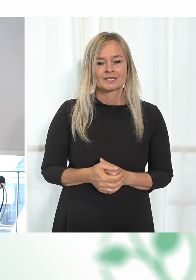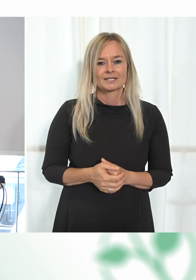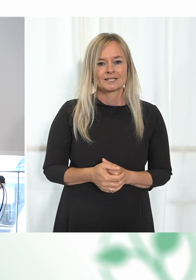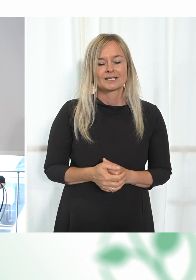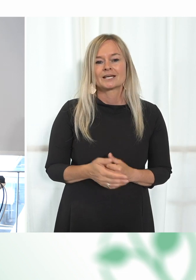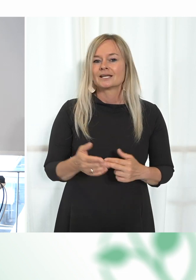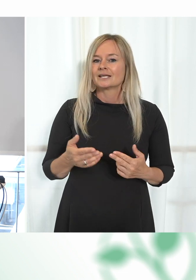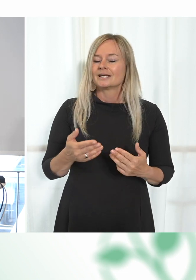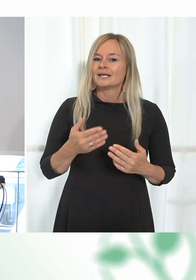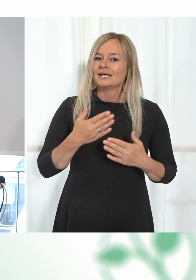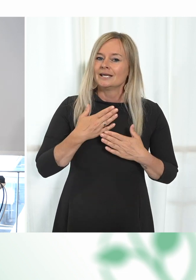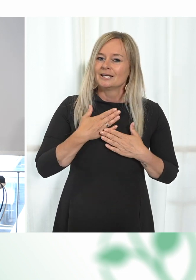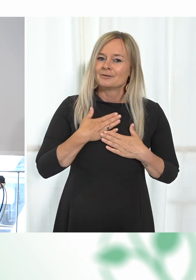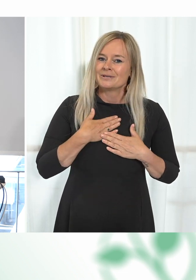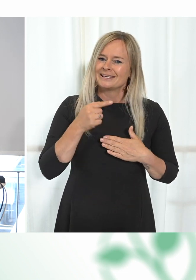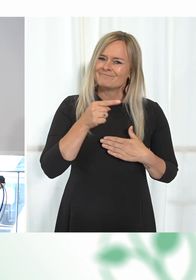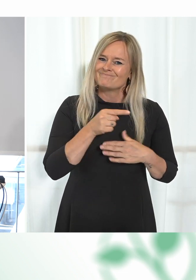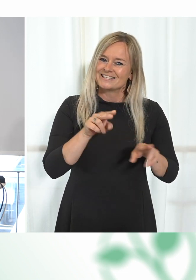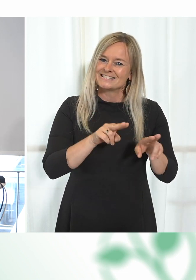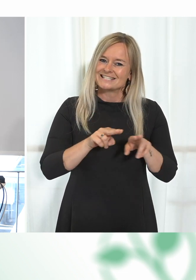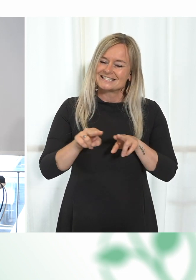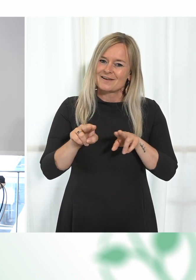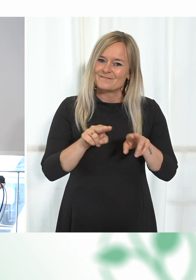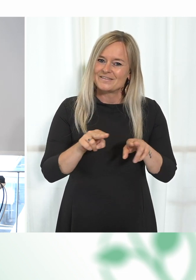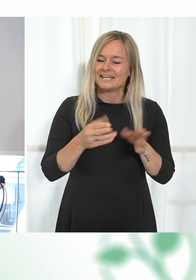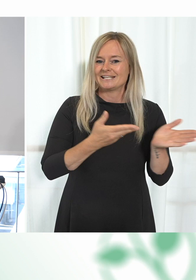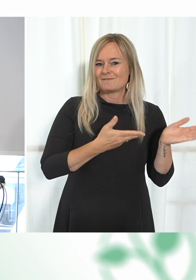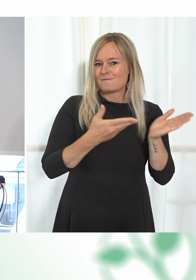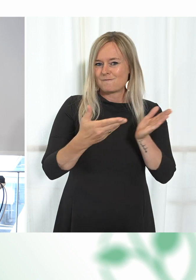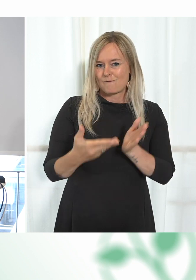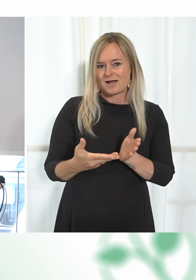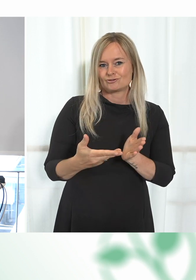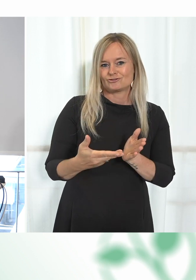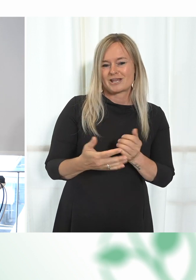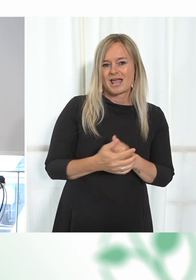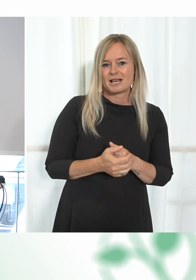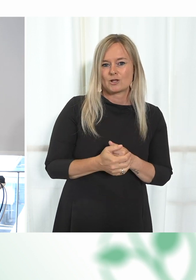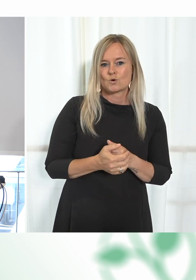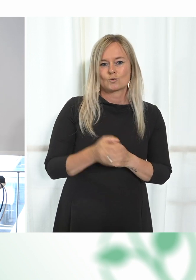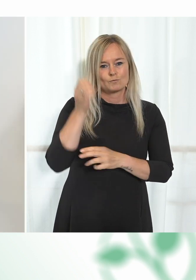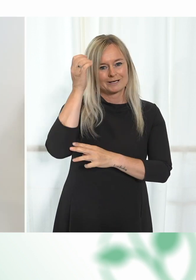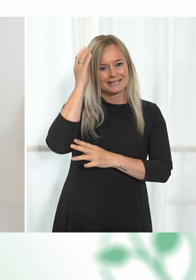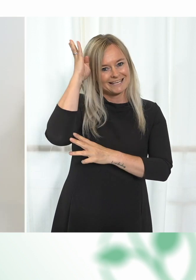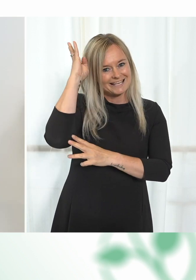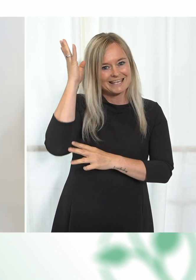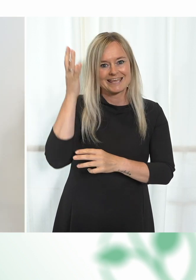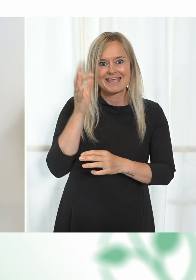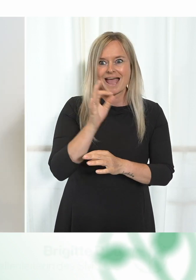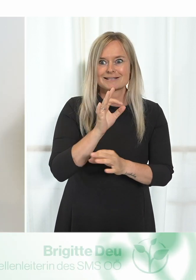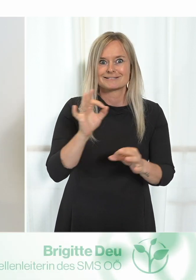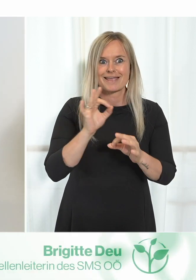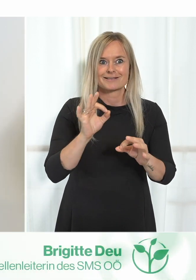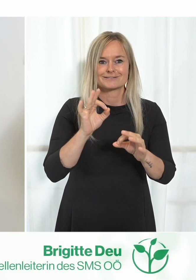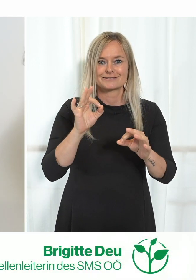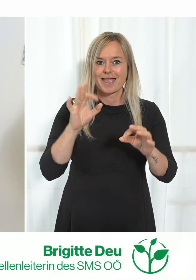danke. Mich hat jetzt dieses Video und diese Vorstellung von IKEA sehr